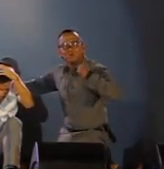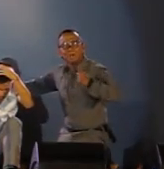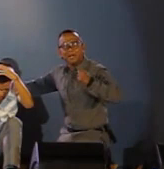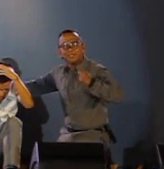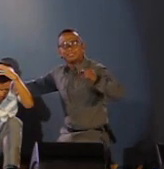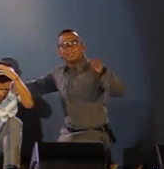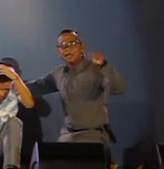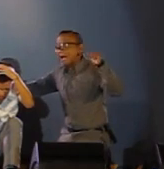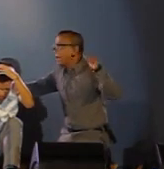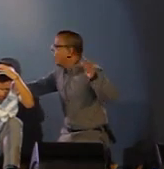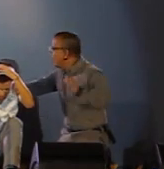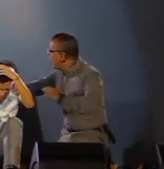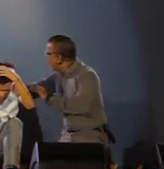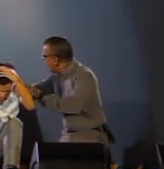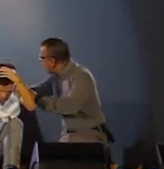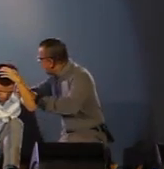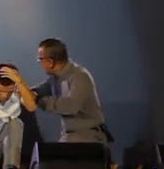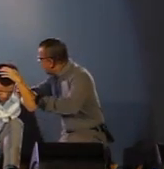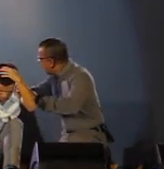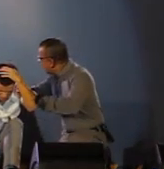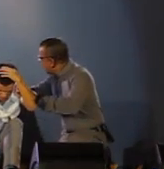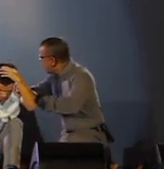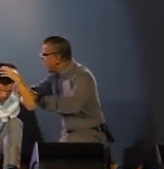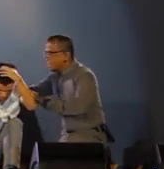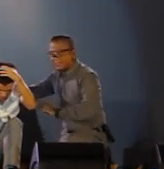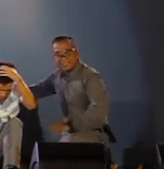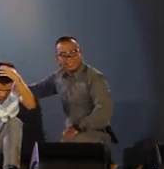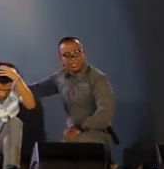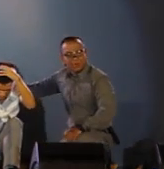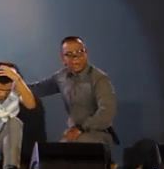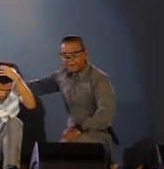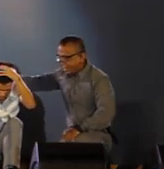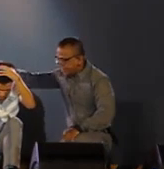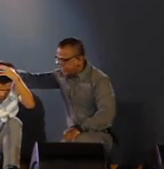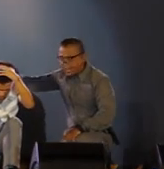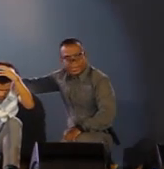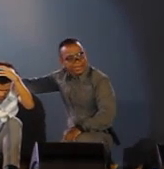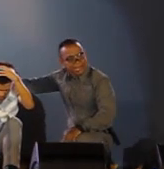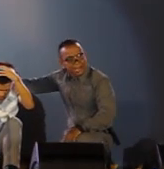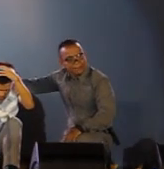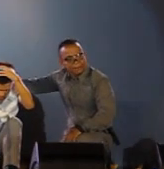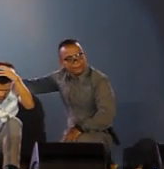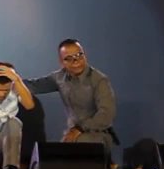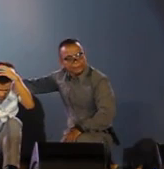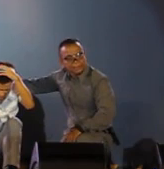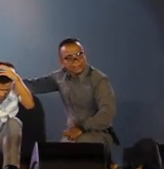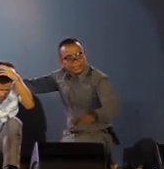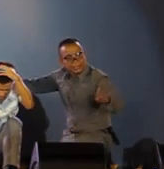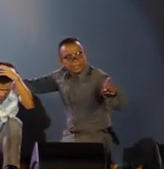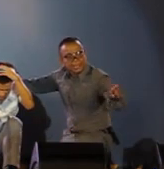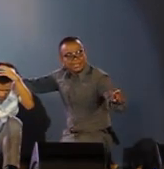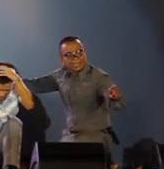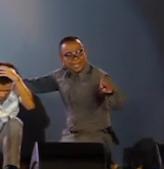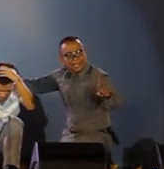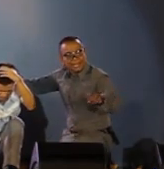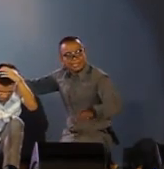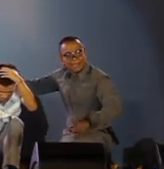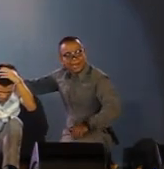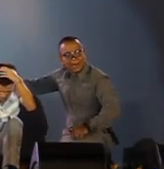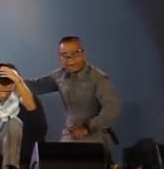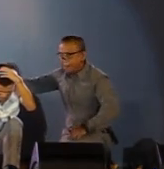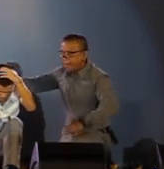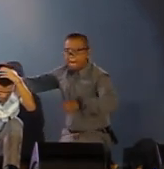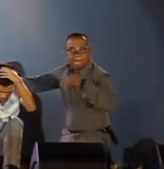pagtibok ng puso ko mabilis. Ang normal na pagtibok ng puso is 60 to 100 sa ilan niya. Sa isang taon